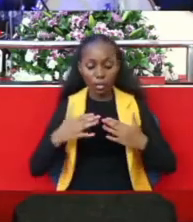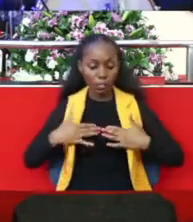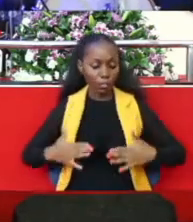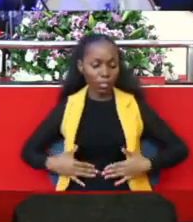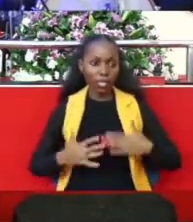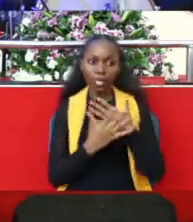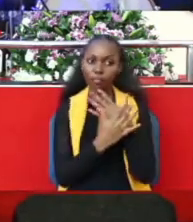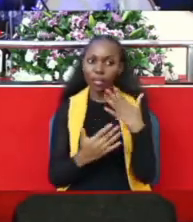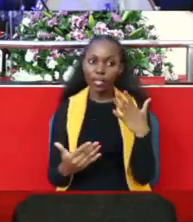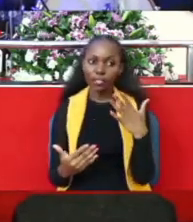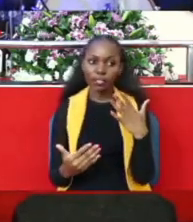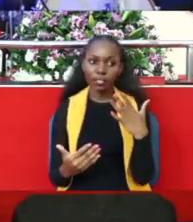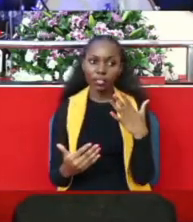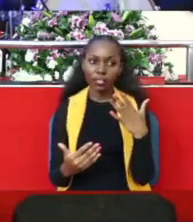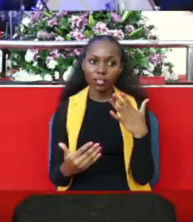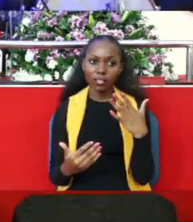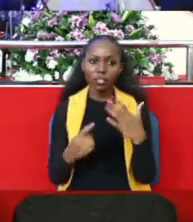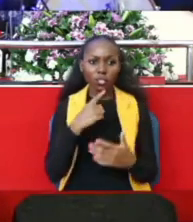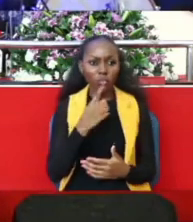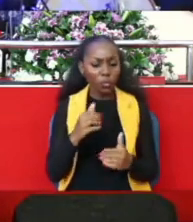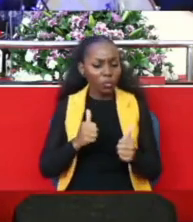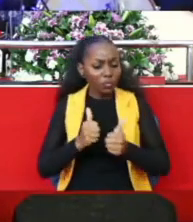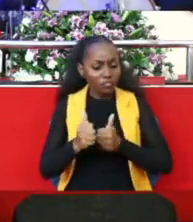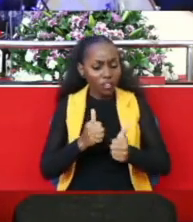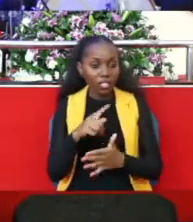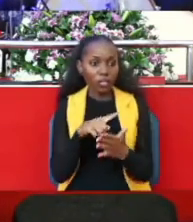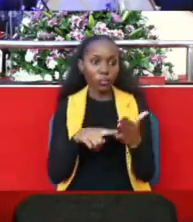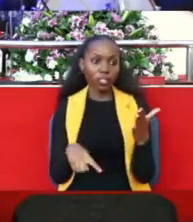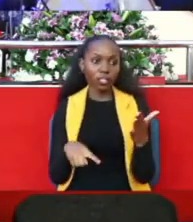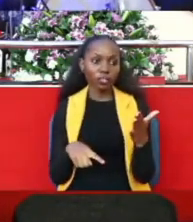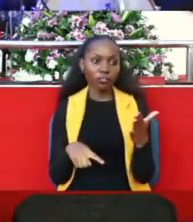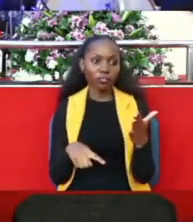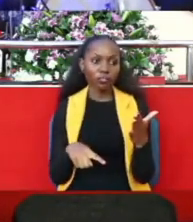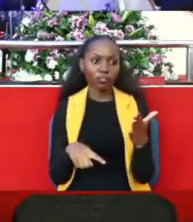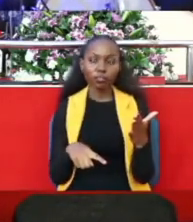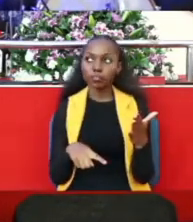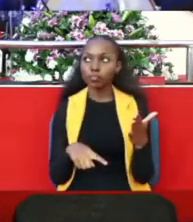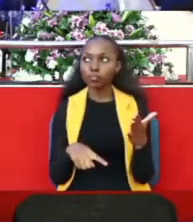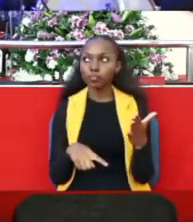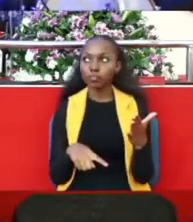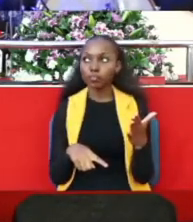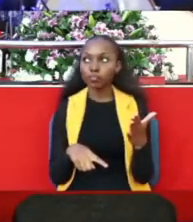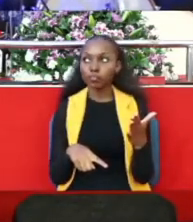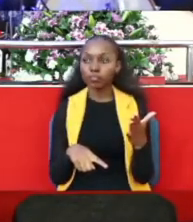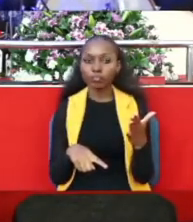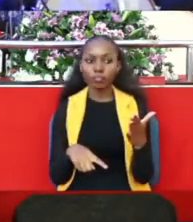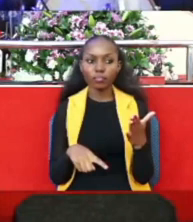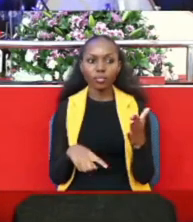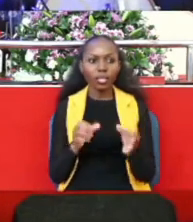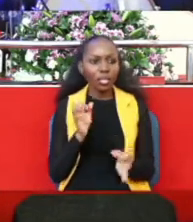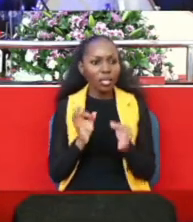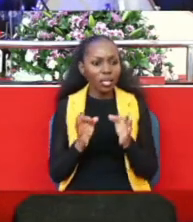we are fighting? Anaendelea kuelezea kama hatupigani na nyama na damu, basi ni nani huyu tunapigana na? If it is not my husband I